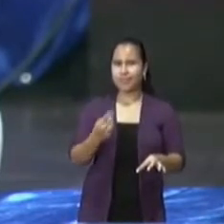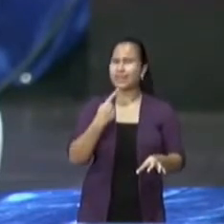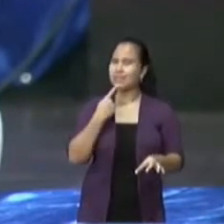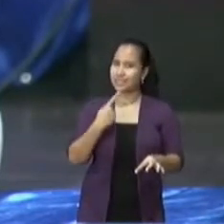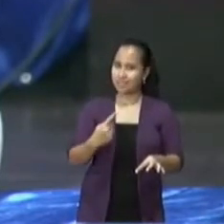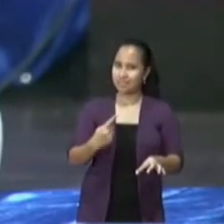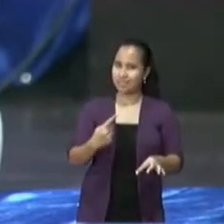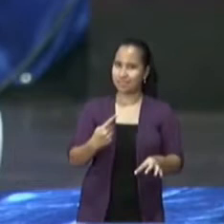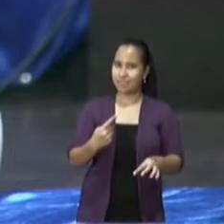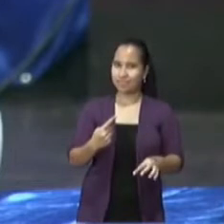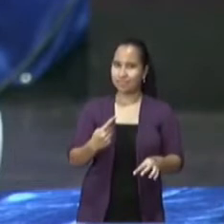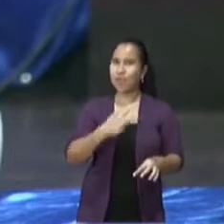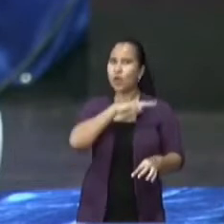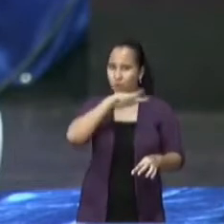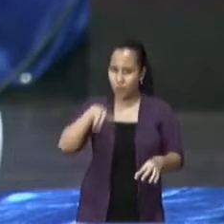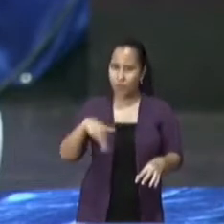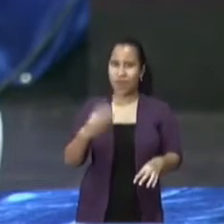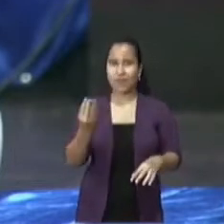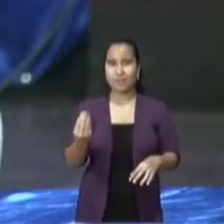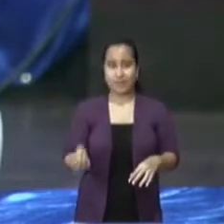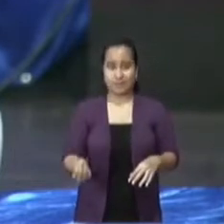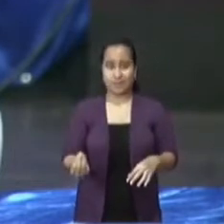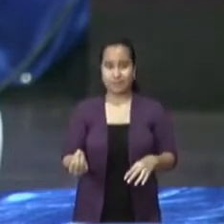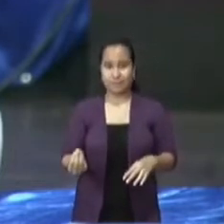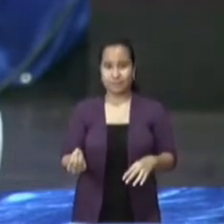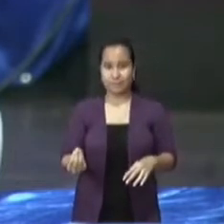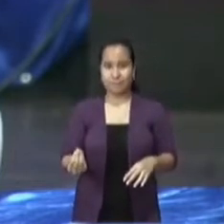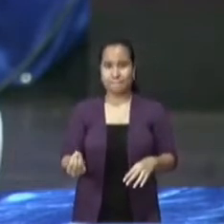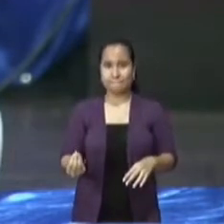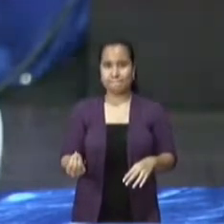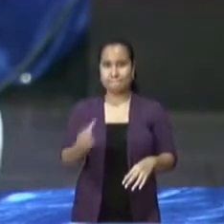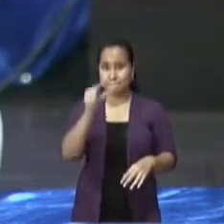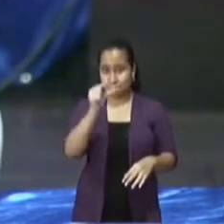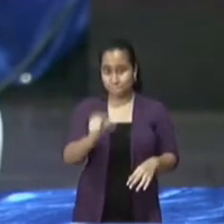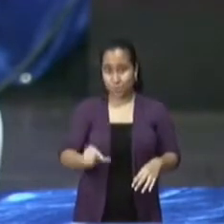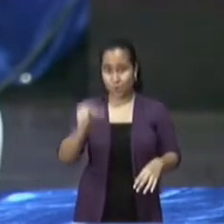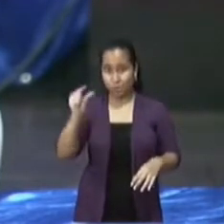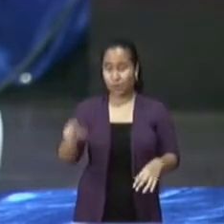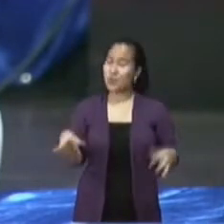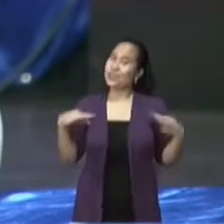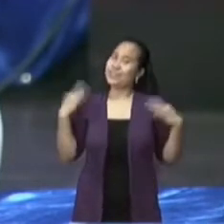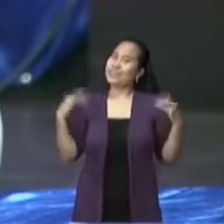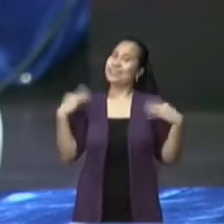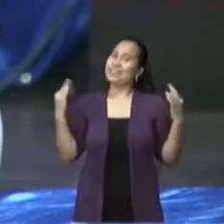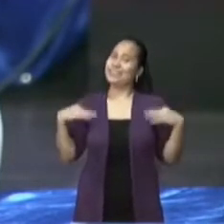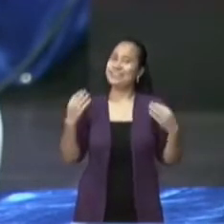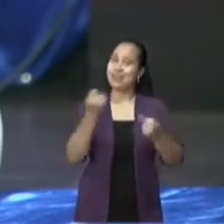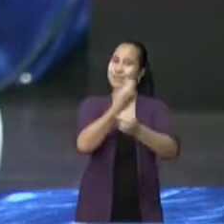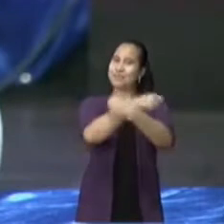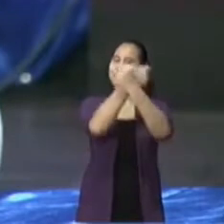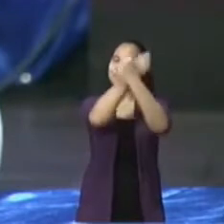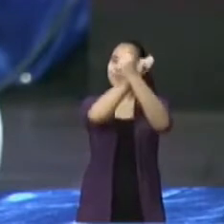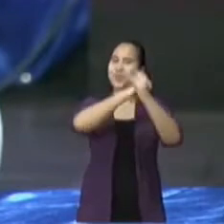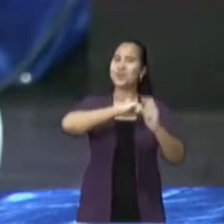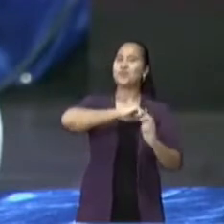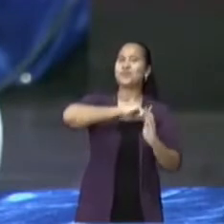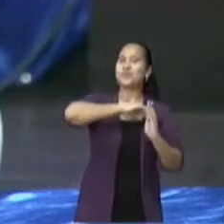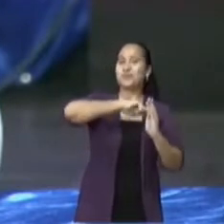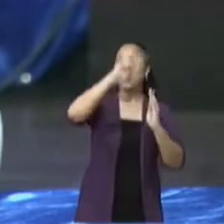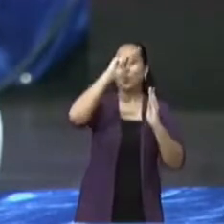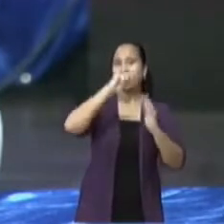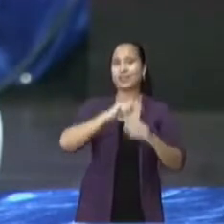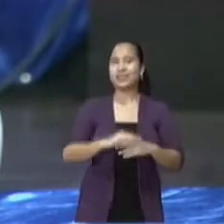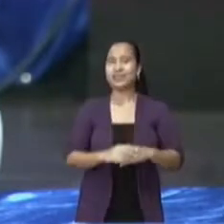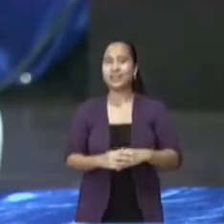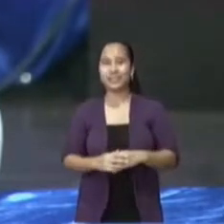van we willen sowieso dat personen kunnen genieten van vuurwerk. Als we niet zouden willen hebben dat